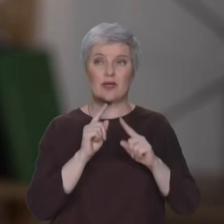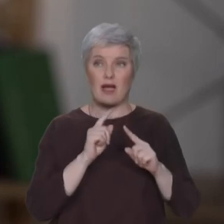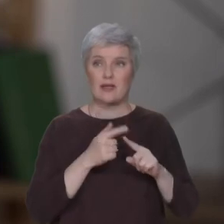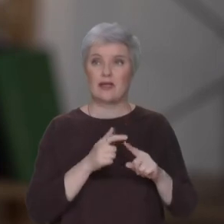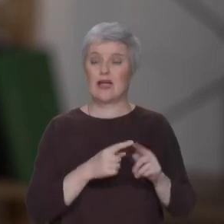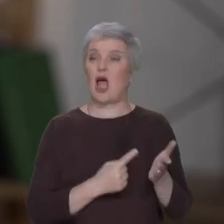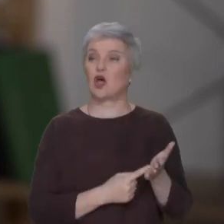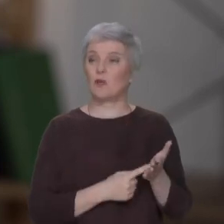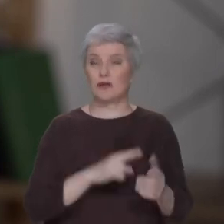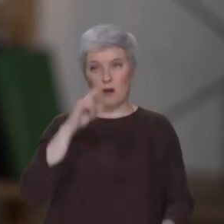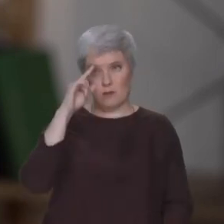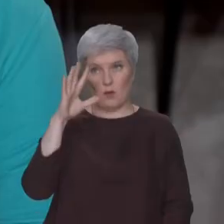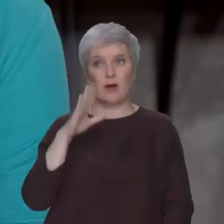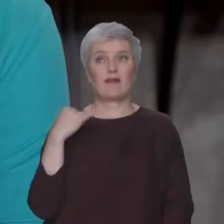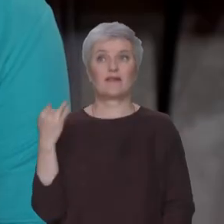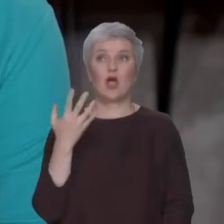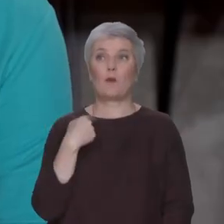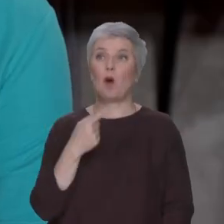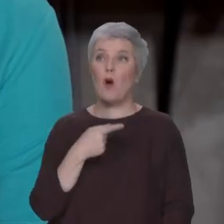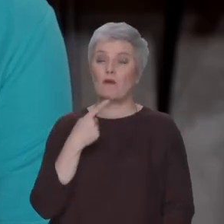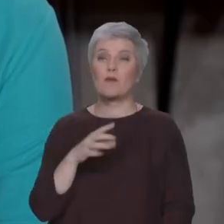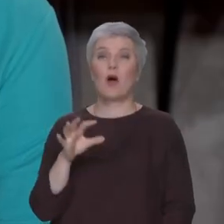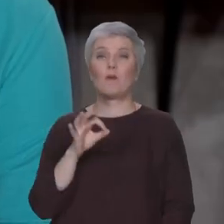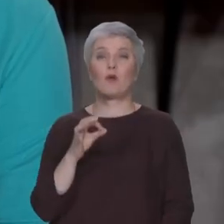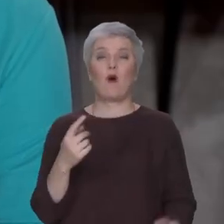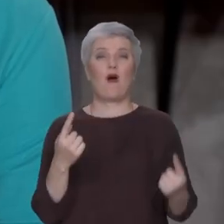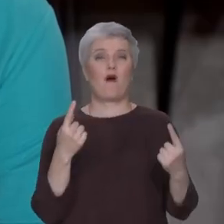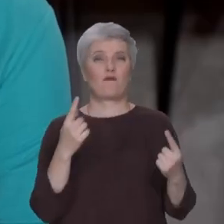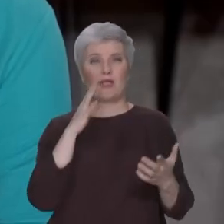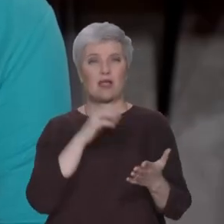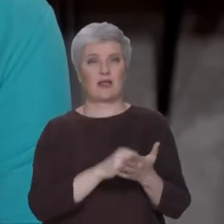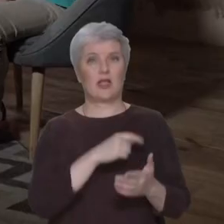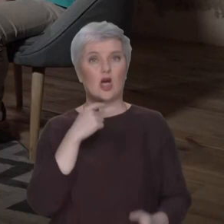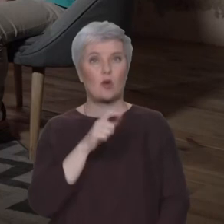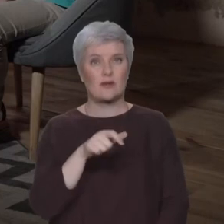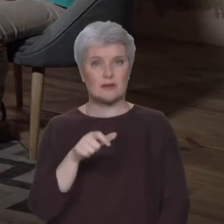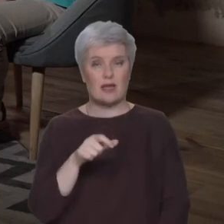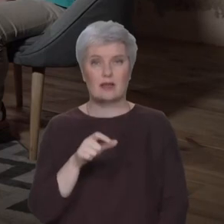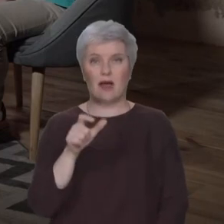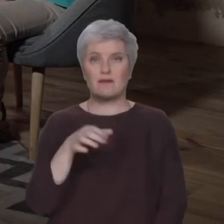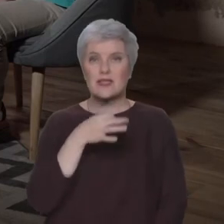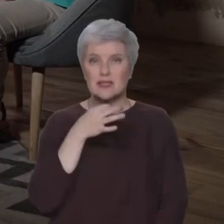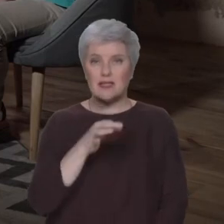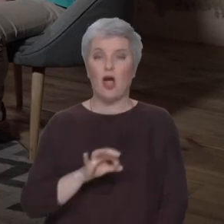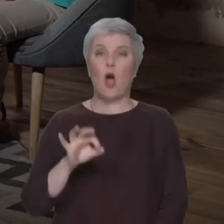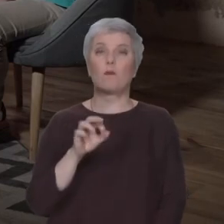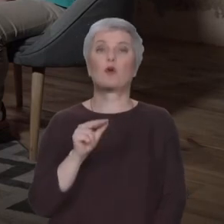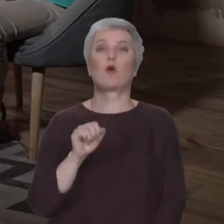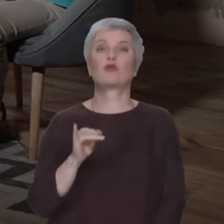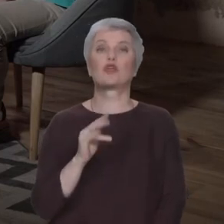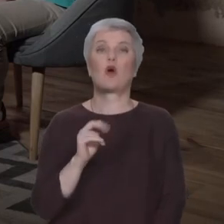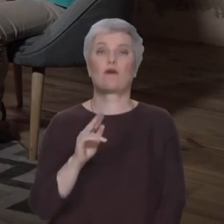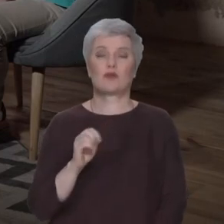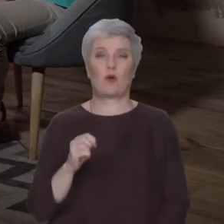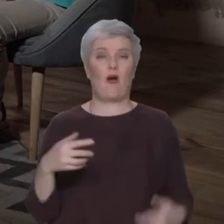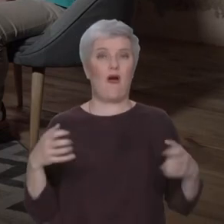доволі популярний в історії, коли ми говоримо про якихось видатних росіян. Він сказав таке щодо Чайковського: воювати